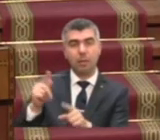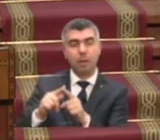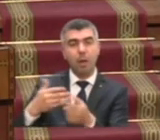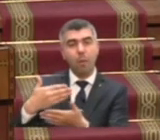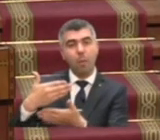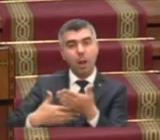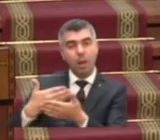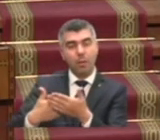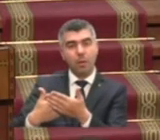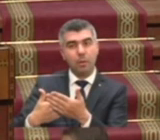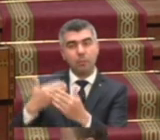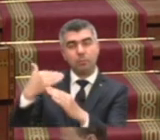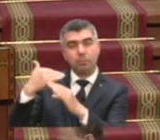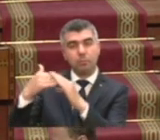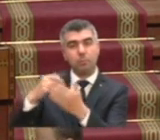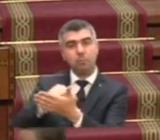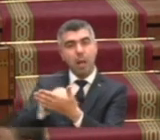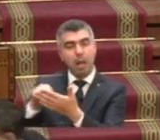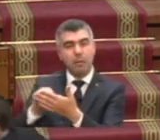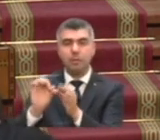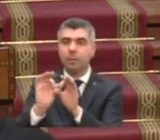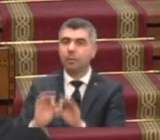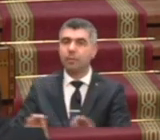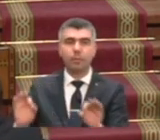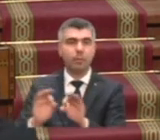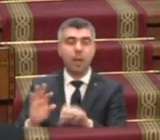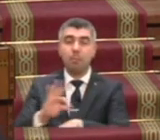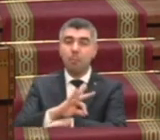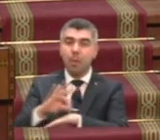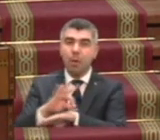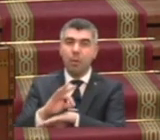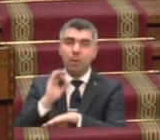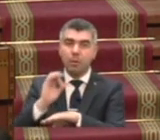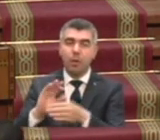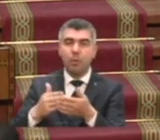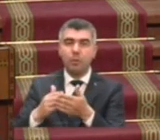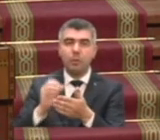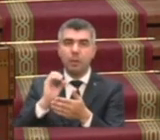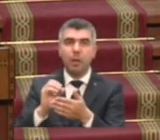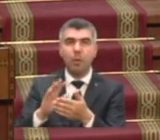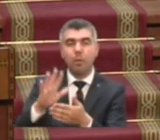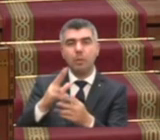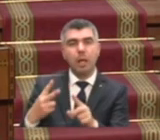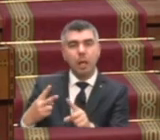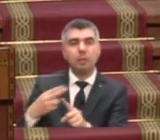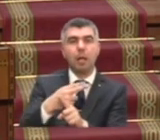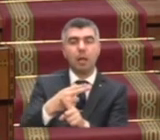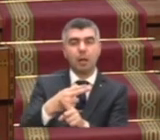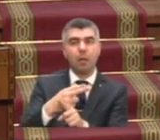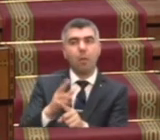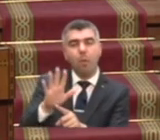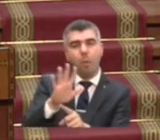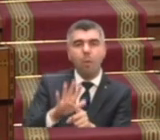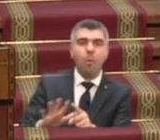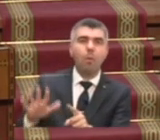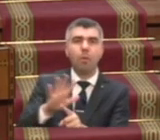لا تؤدى بطريقه منتظمه، والمكتب الوطني نهج واحد السياسه ديال العقاب الجماعي، كيقطع على الدواوير كامله